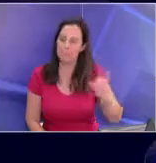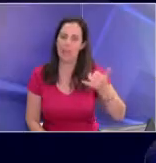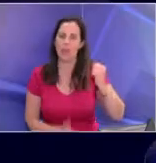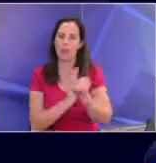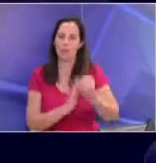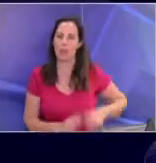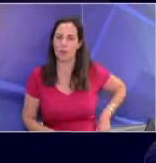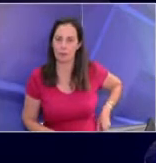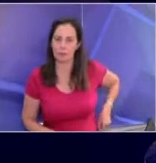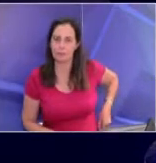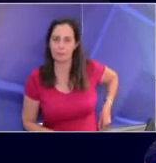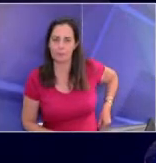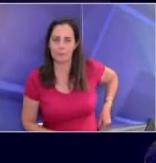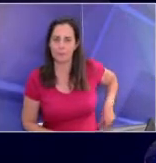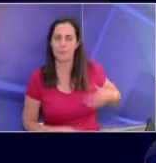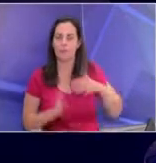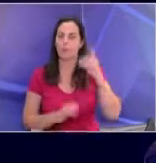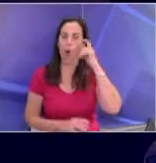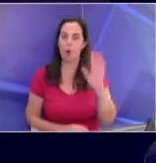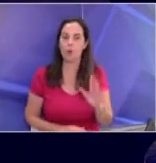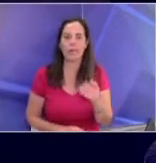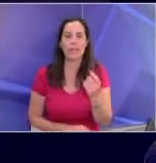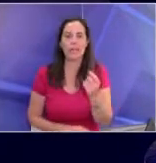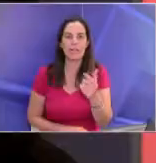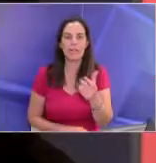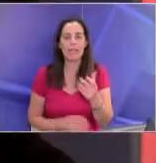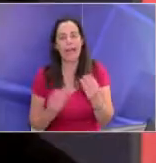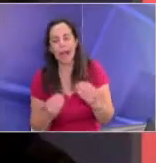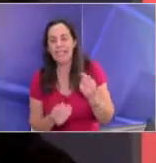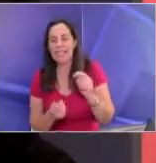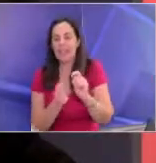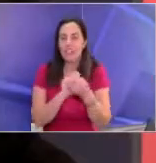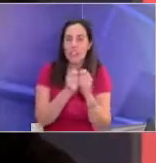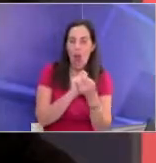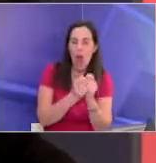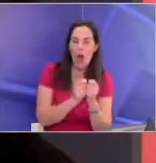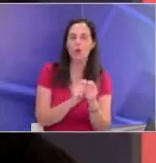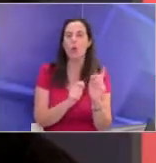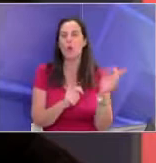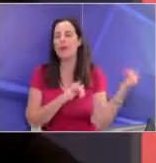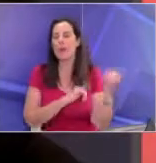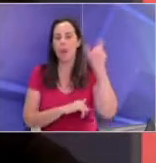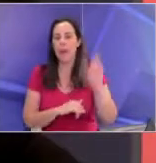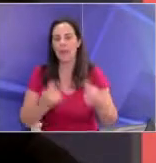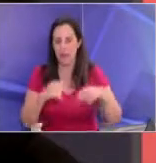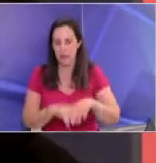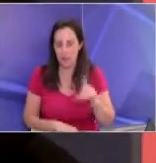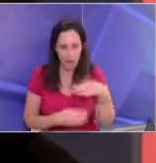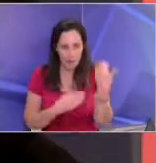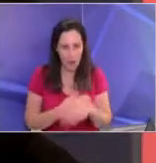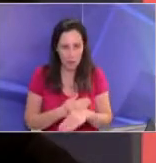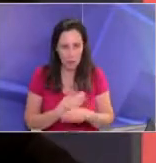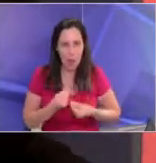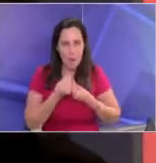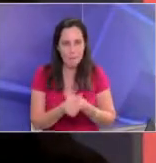עובר בכנסת. ואני מאוד חושש מהחוק הזה. אז קצת ירקחו אותו וישימו עוד איזה מישהו בוועדה שיאזן. אבל בסוף